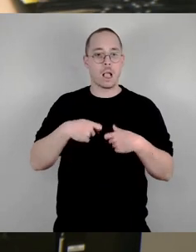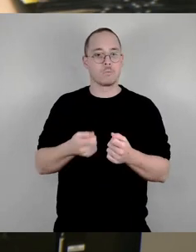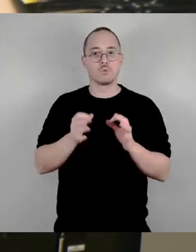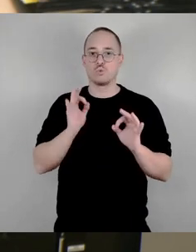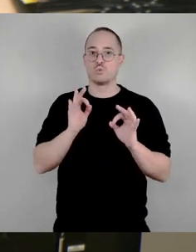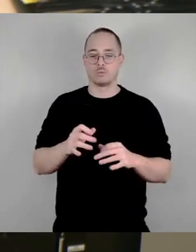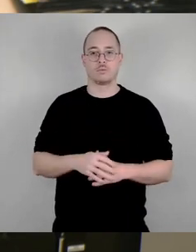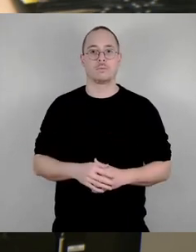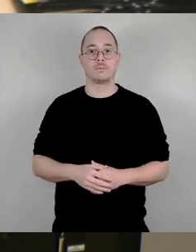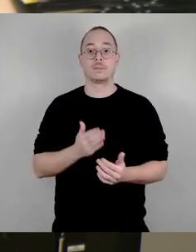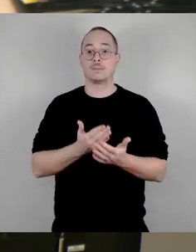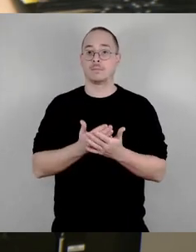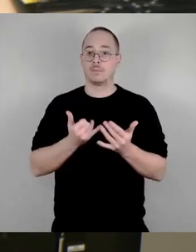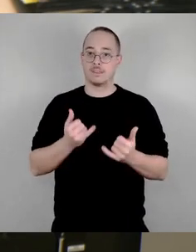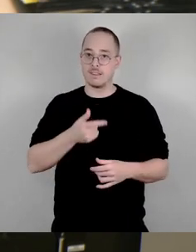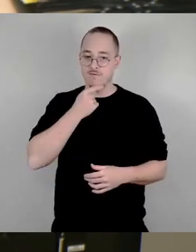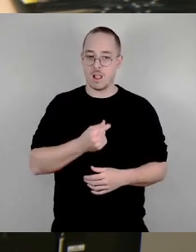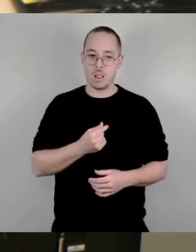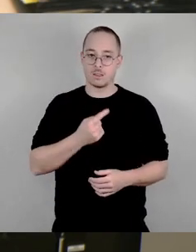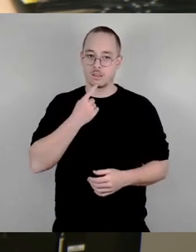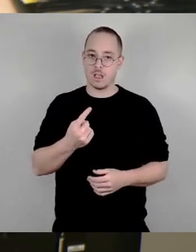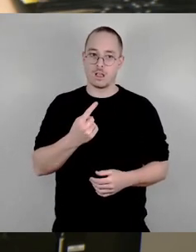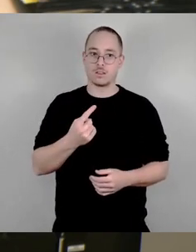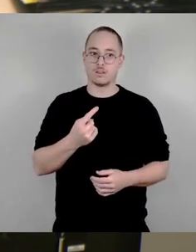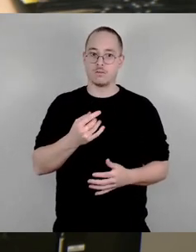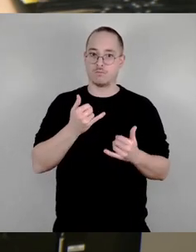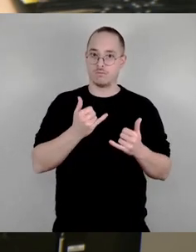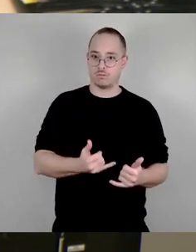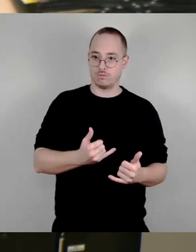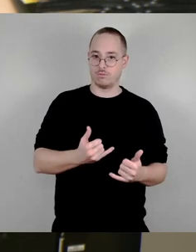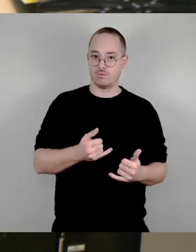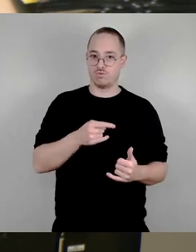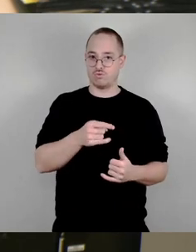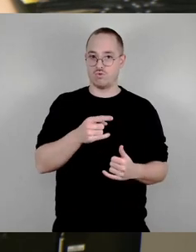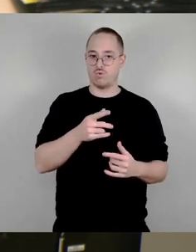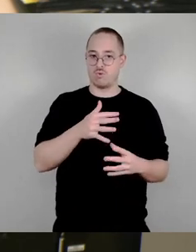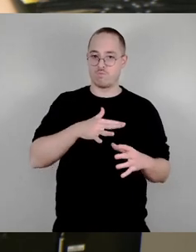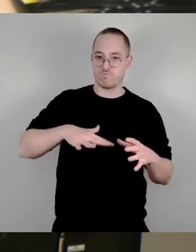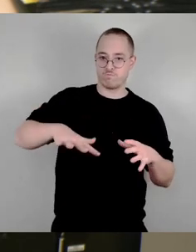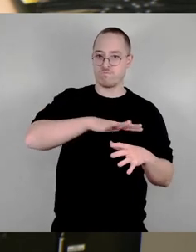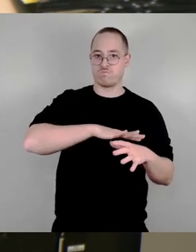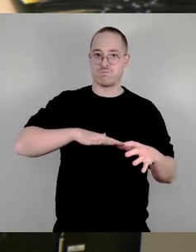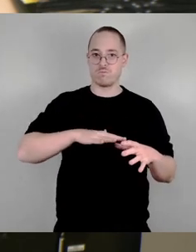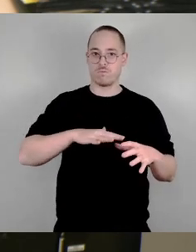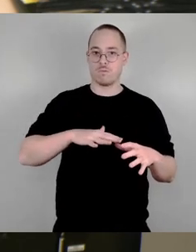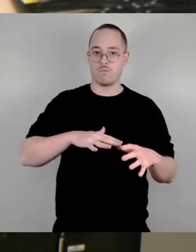auch schon beauftragten und demnächst entstehenden Ballsportflächen vorsieht, um den Bikern, Skatern, auch Pumptrackern, aber auch vielen